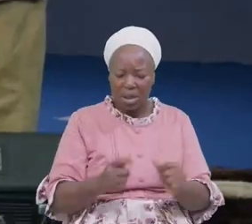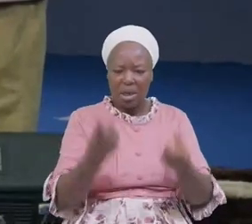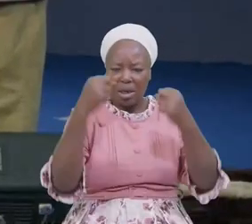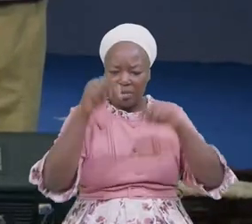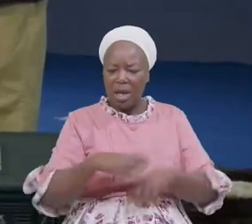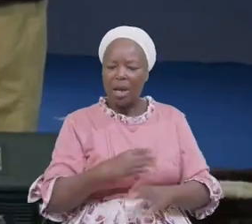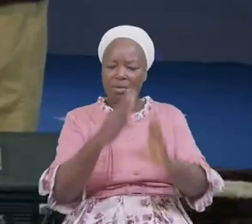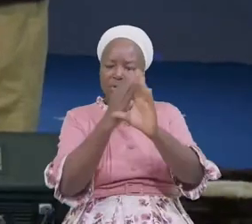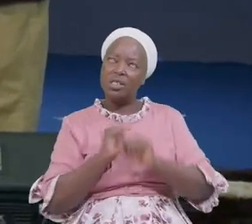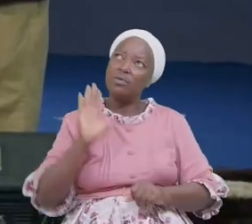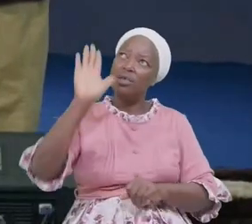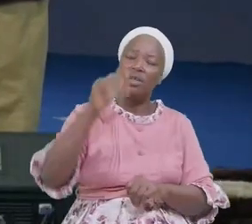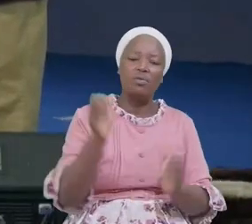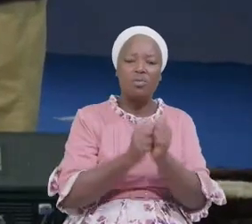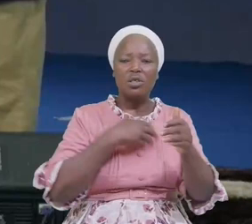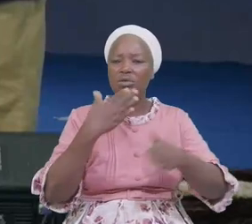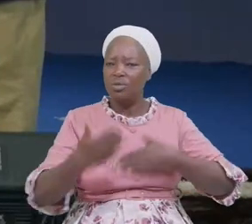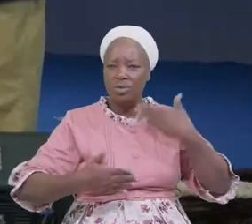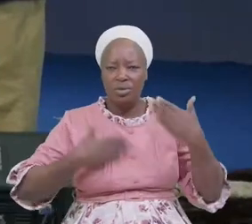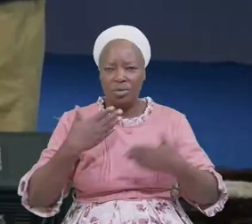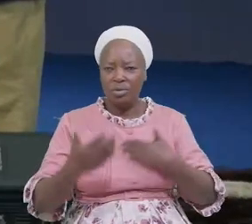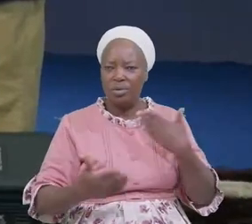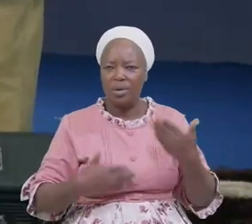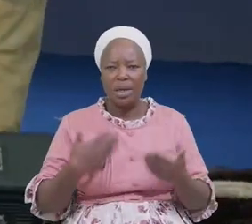Il se hâta de descendre, le reçut avec joie.